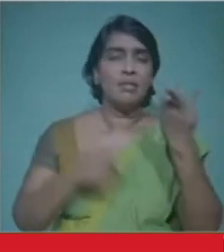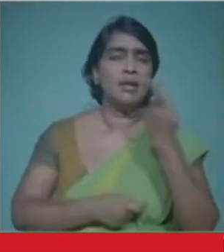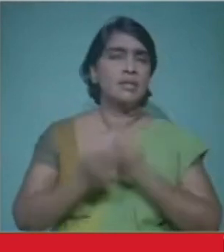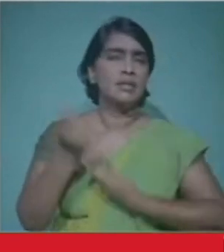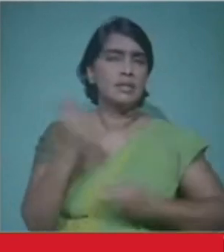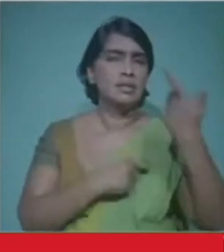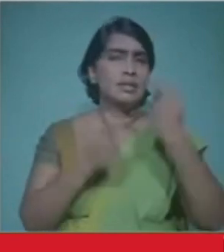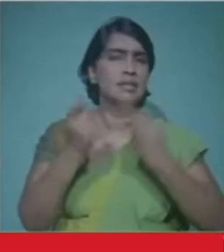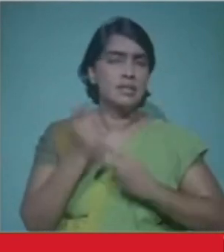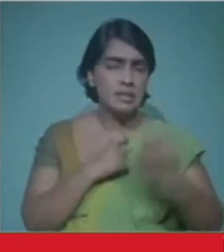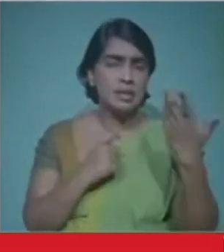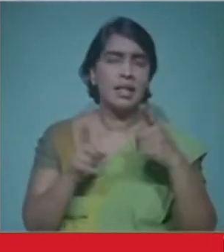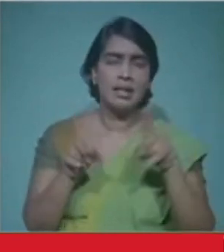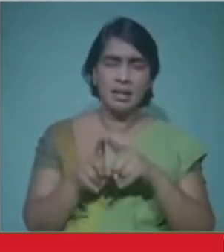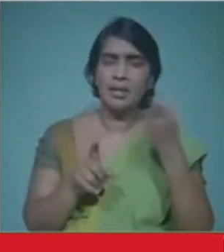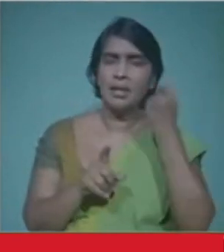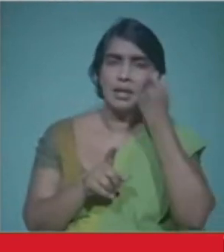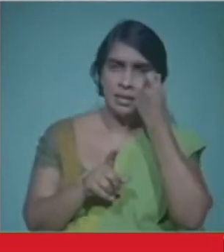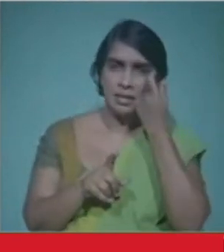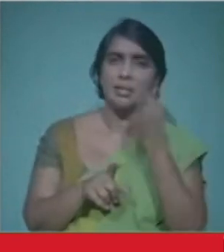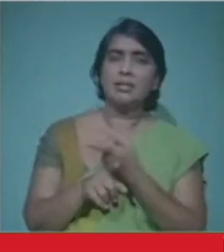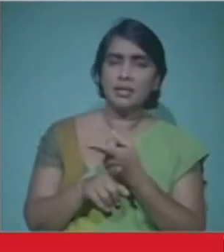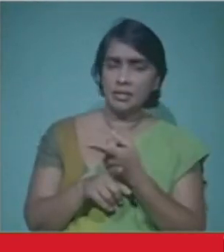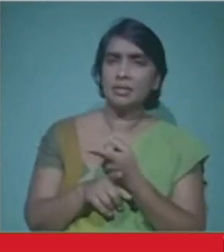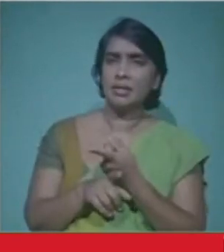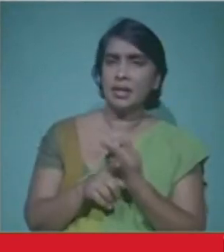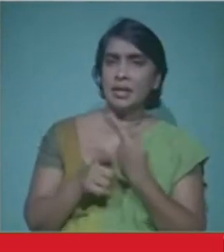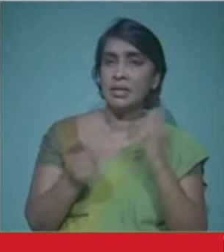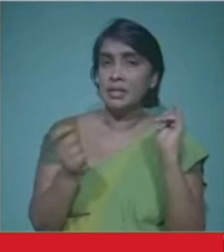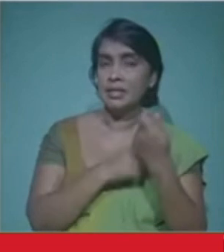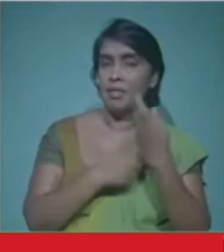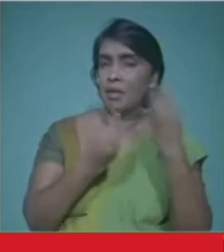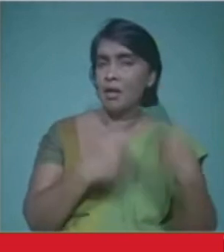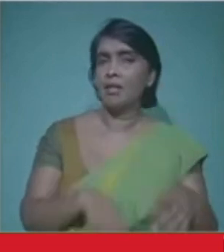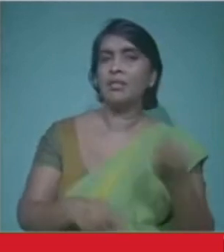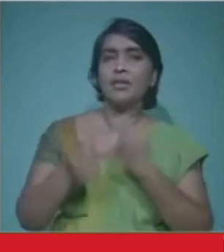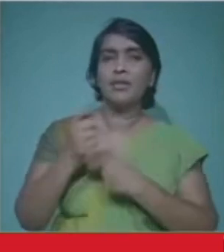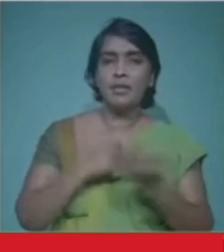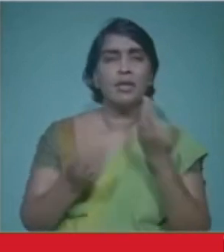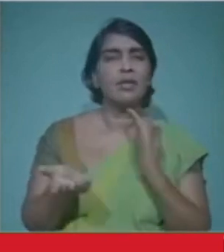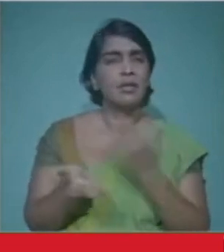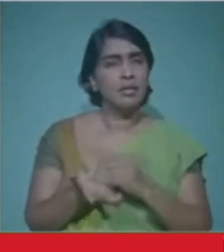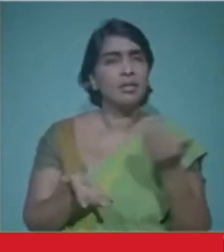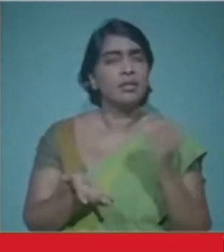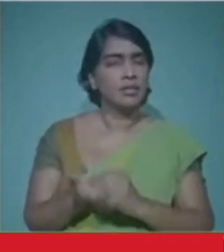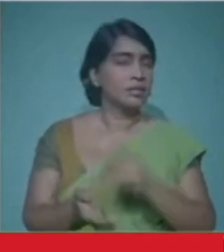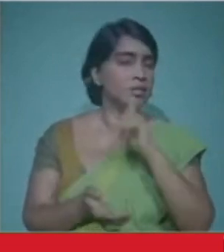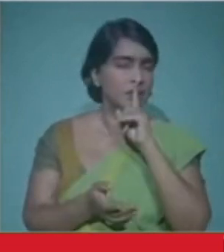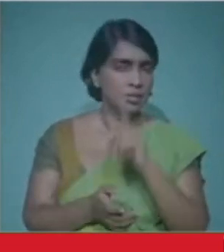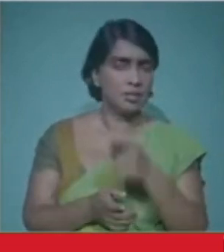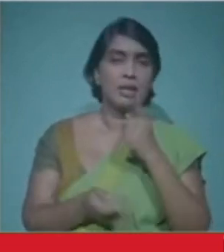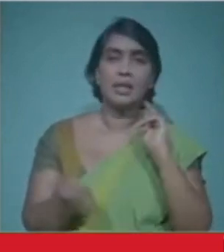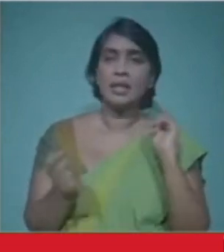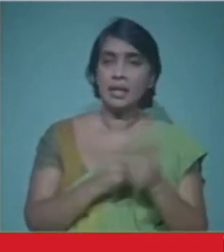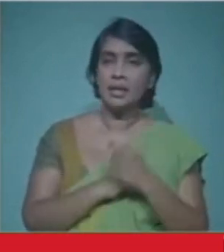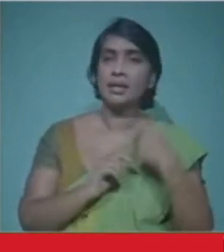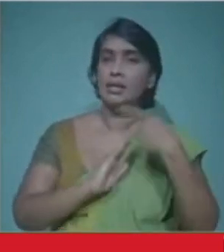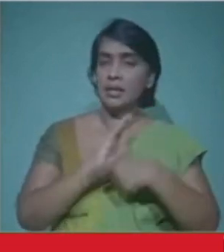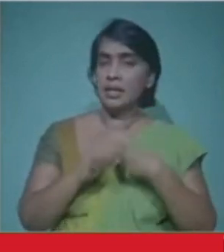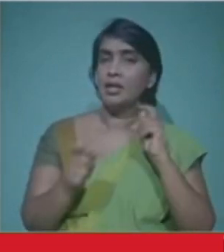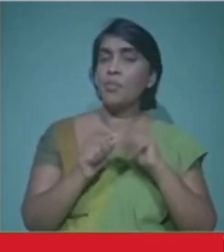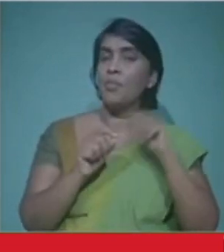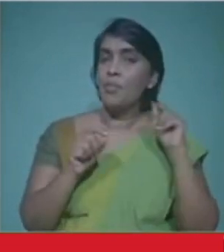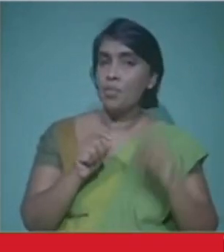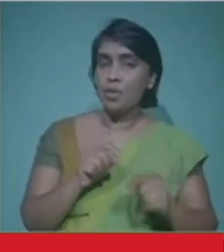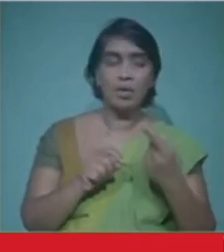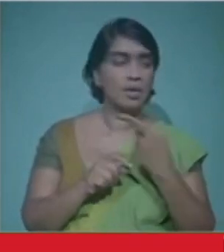කියලා සැක කරන්න වෙනව නේද? මැක්ස් ෆික්සින් වෙනවා කියලා සැක කරන්න වෙනව නේද? අපි මේවා ගැන දිගින් දිගටම කතා කරනකොට ක්‍රිකට් ශ්‍රී ලංකා ක්‍රිකට් ආයතනය